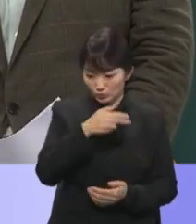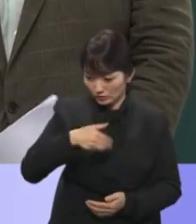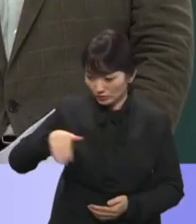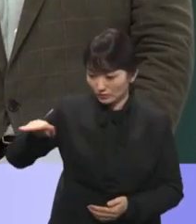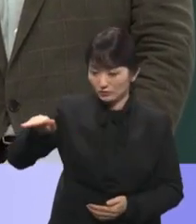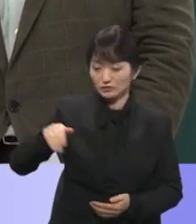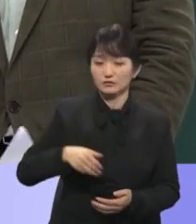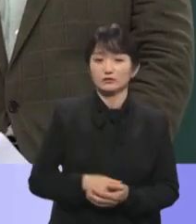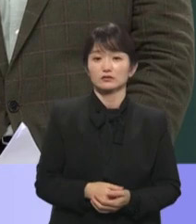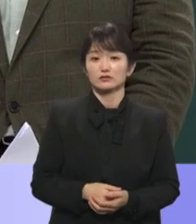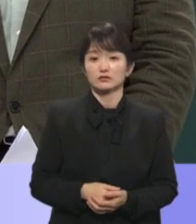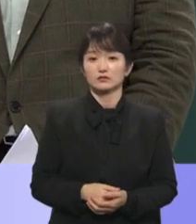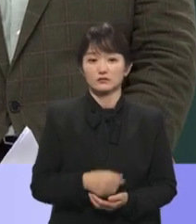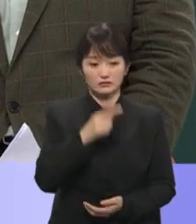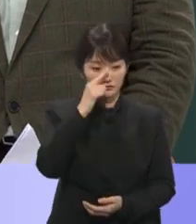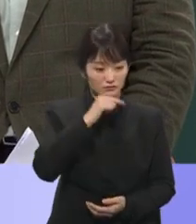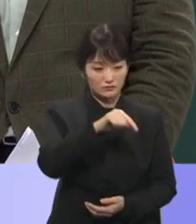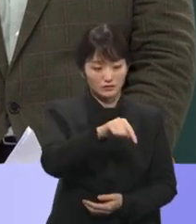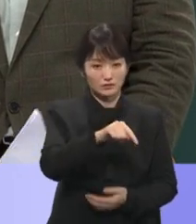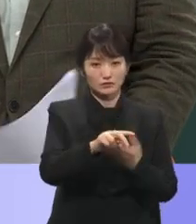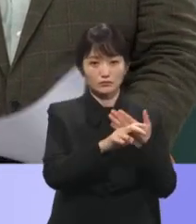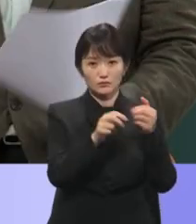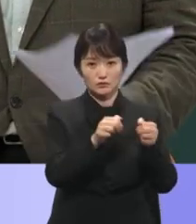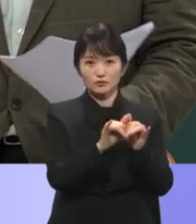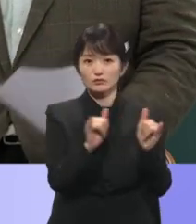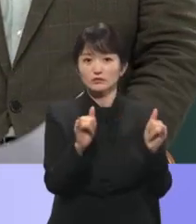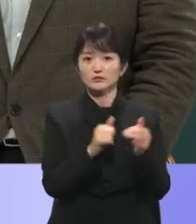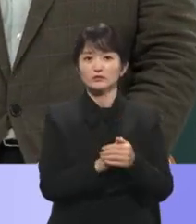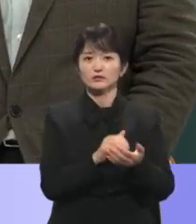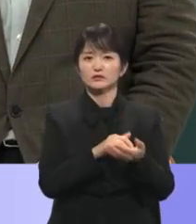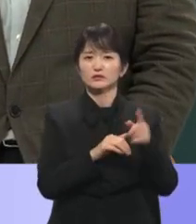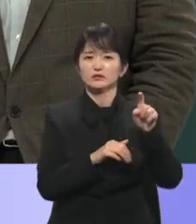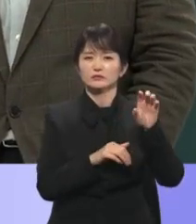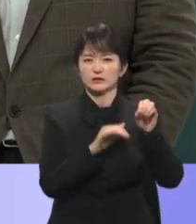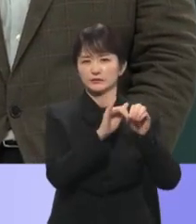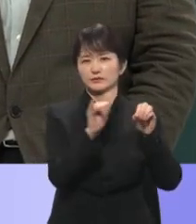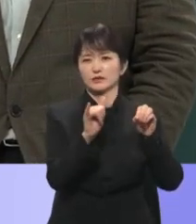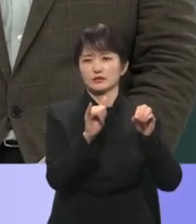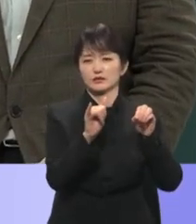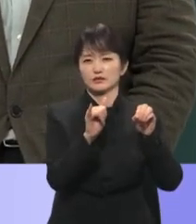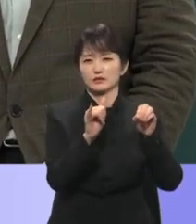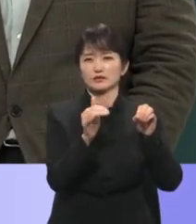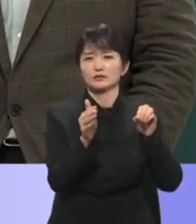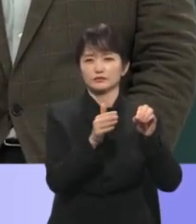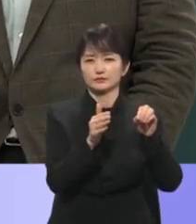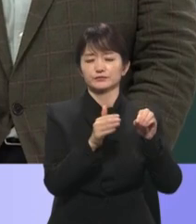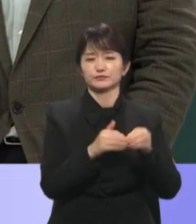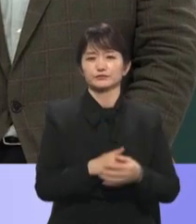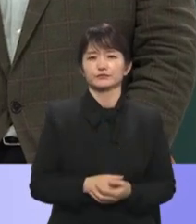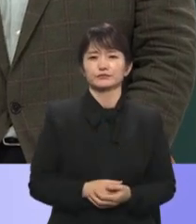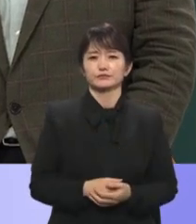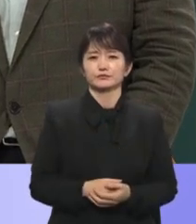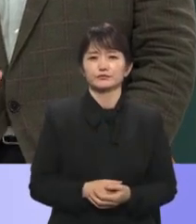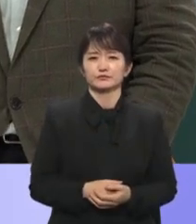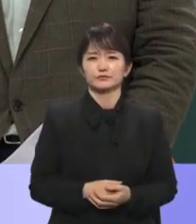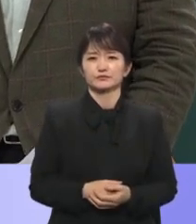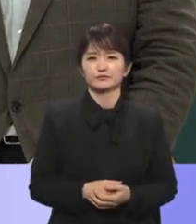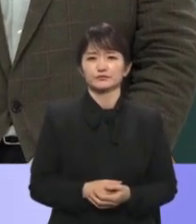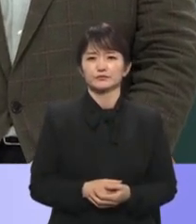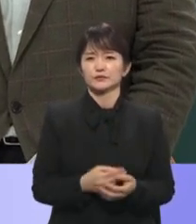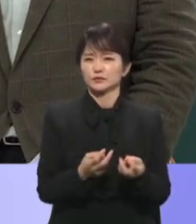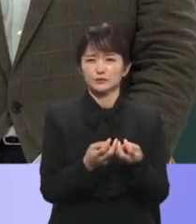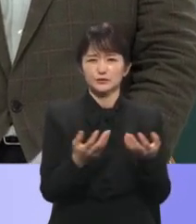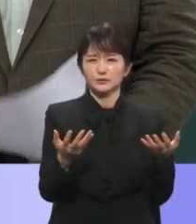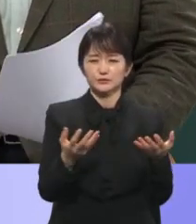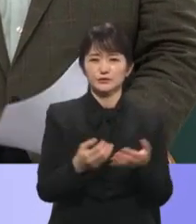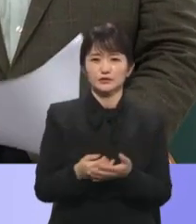겁니다 실제로 태국에 온 불법 체류자가 그런데 지금음 10만 명 가까이라도 해요네 그렇죠 그러다 보니까 이른바 고육지책으로